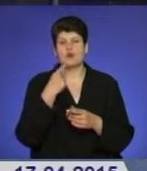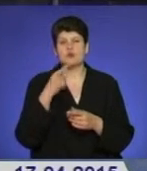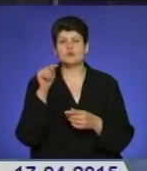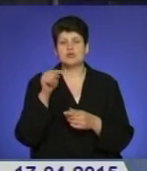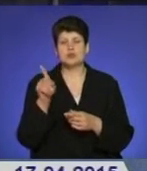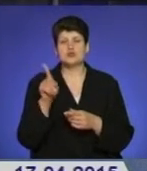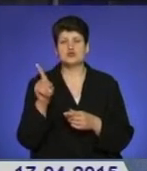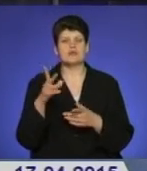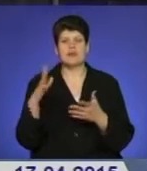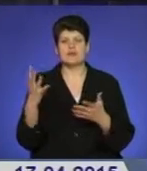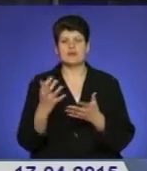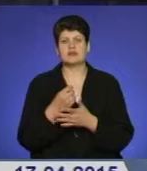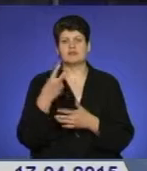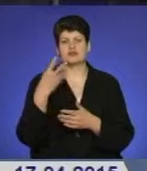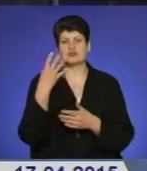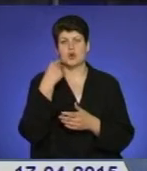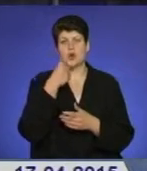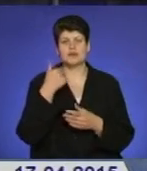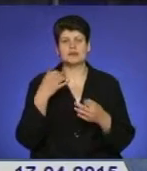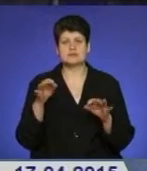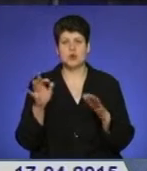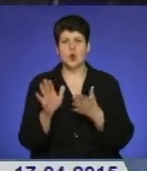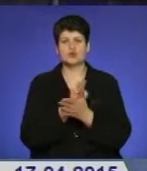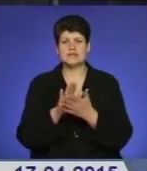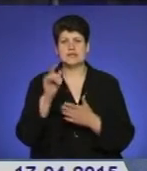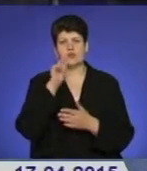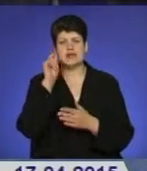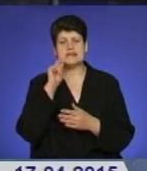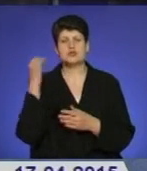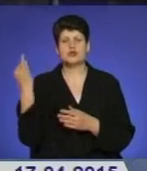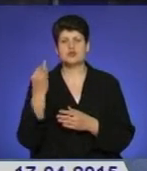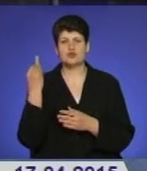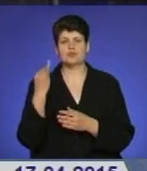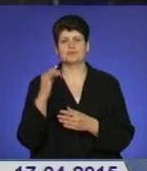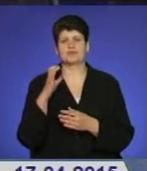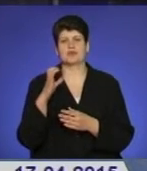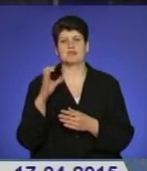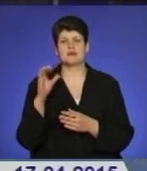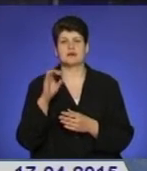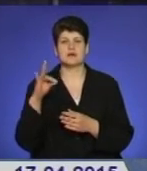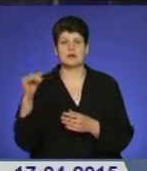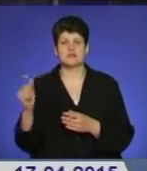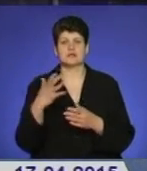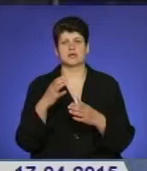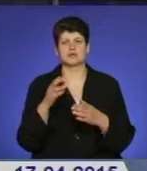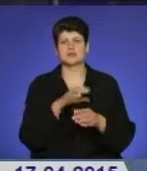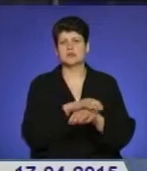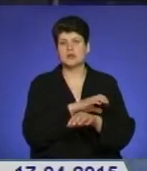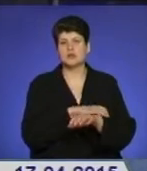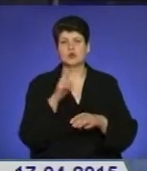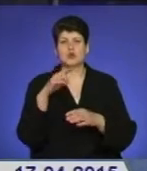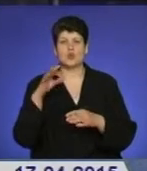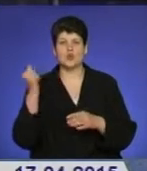усі 24 роки незалежності. Очистили українську історію від радянських догм і міфів. Наповнили її